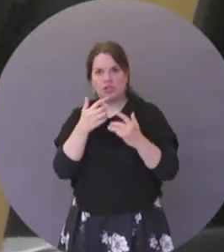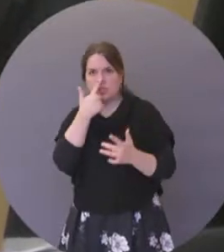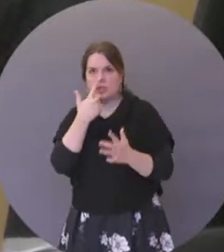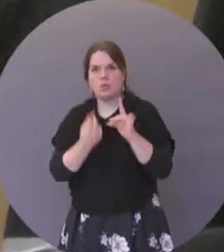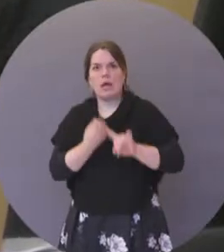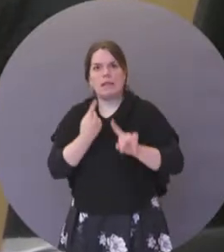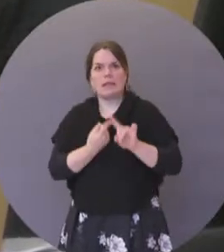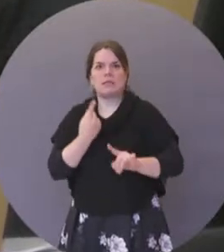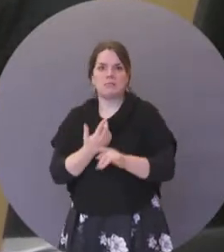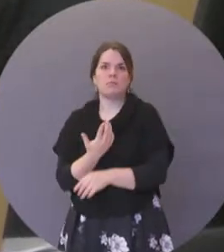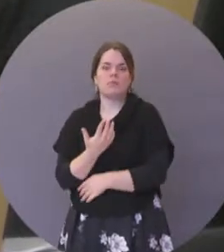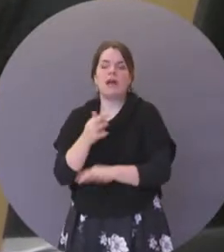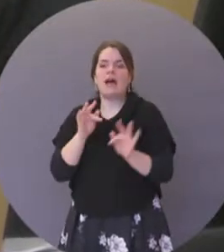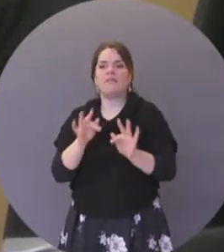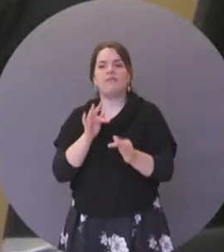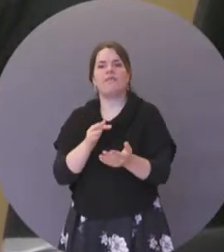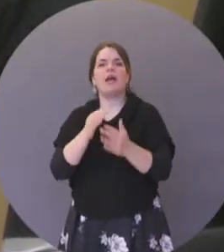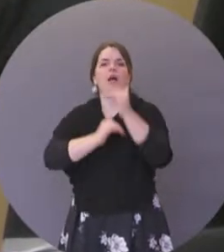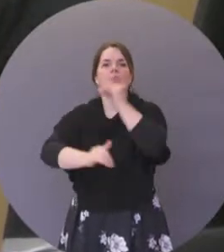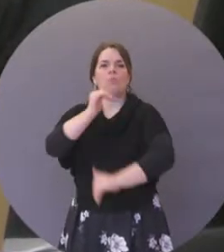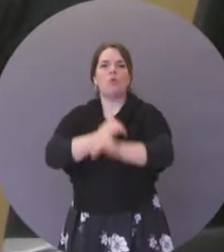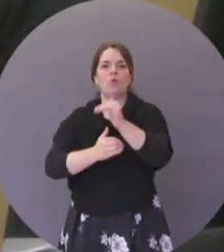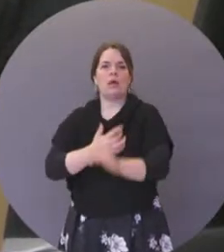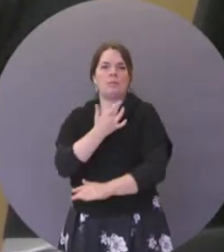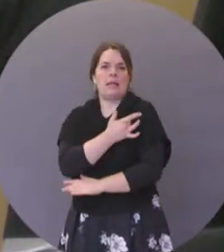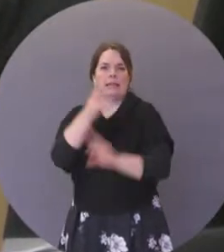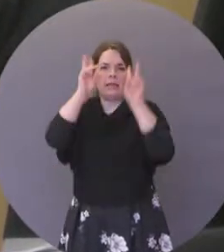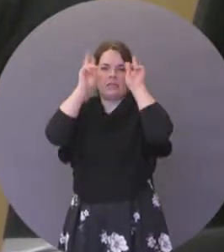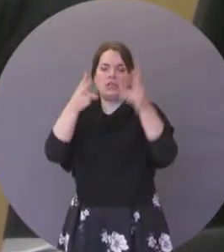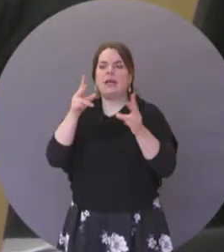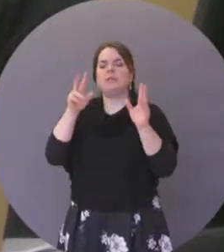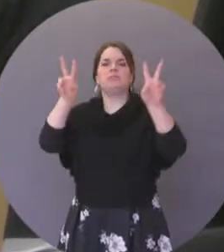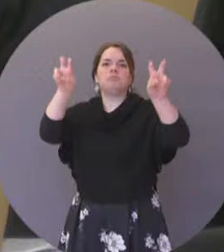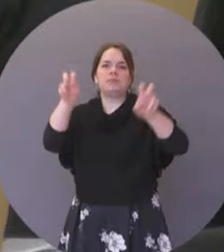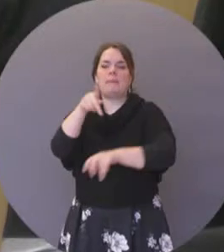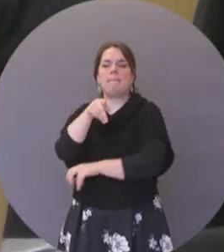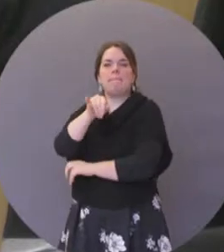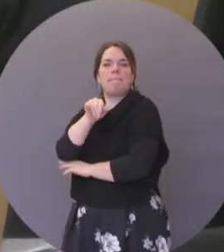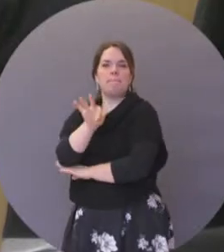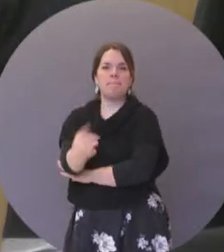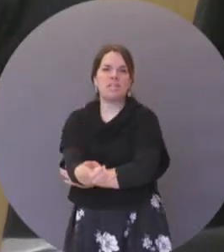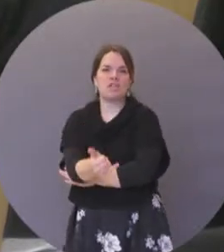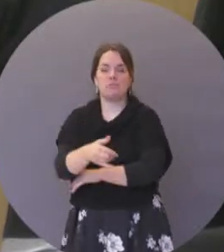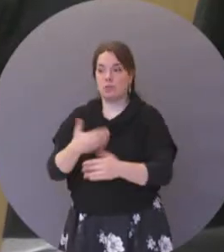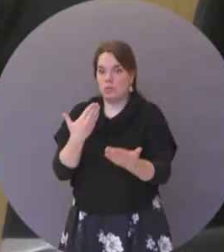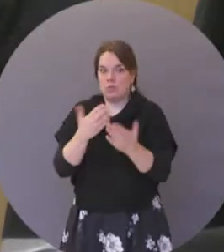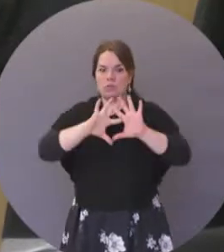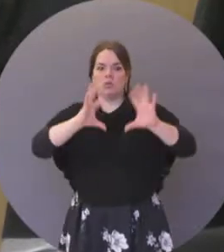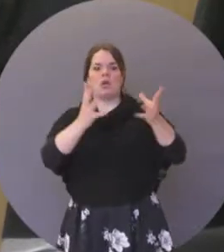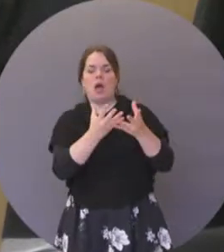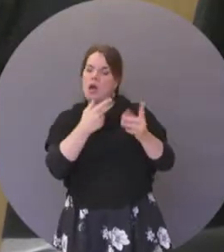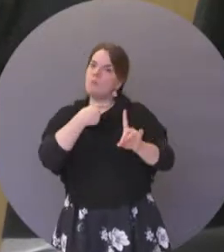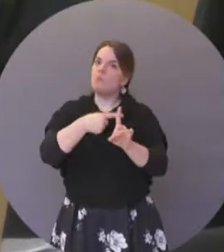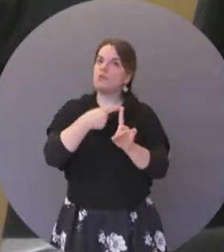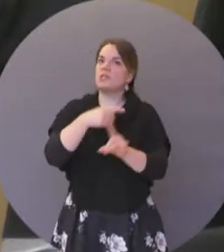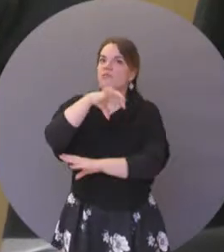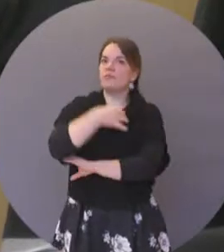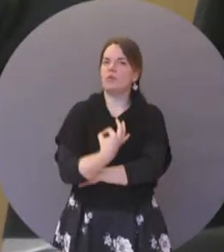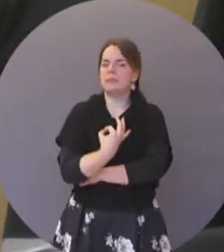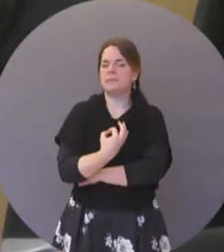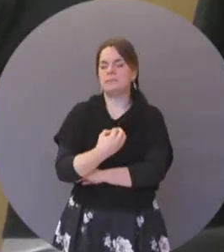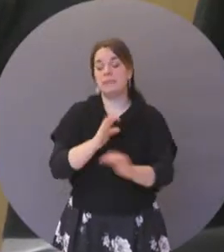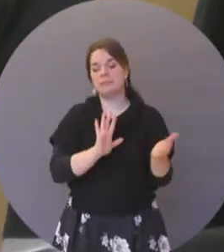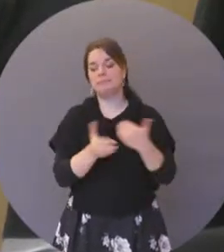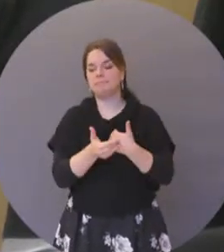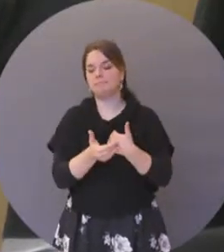piges et donc ça c'est plutôt positif malheureusement les craintes que j'ai et vous le savez bien c'est que nous